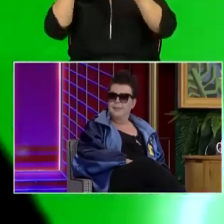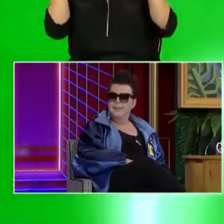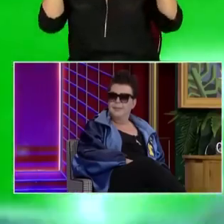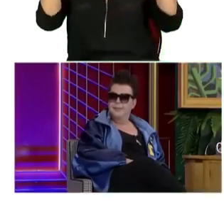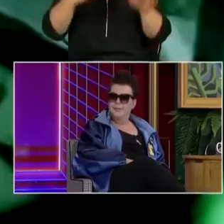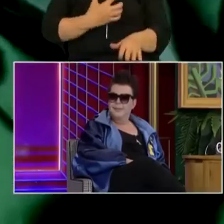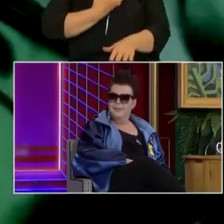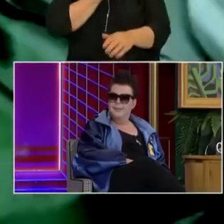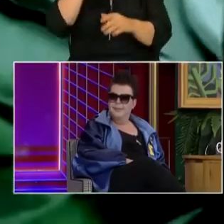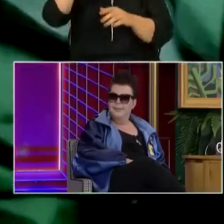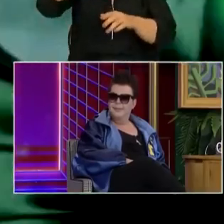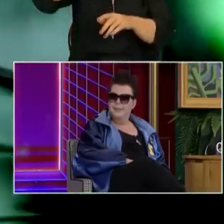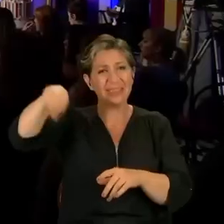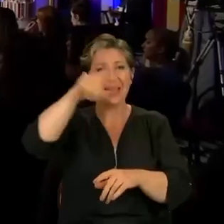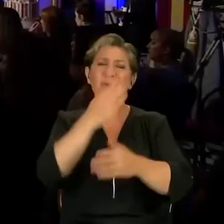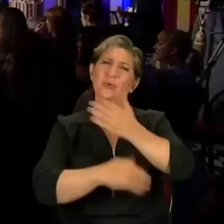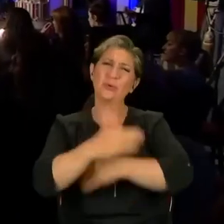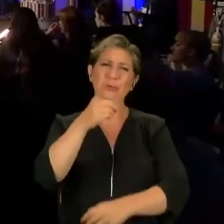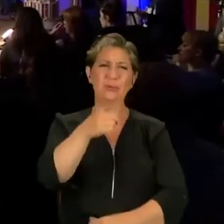kuşum güzelse.